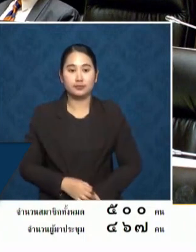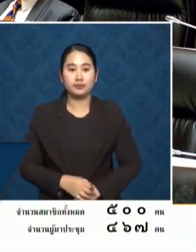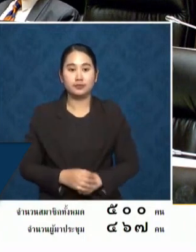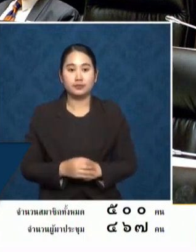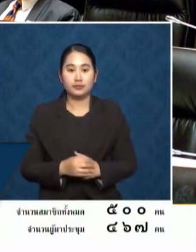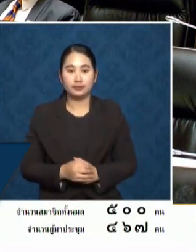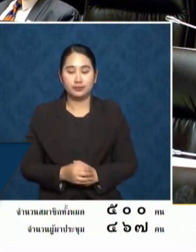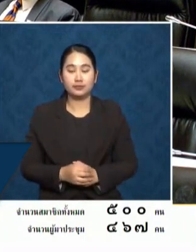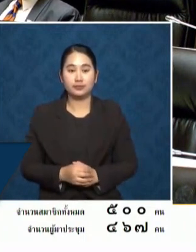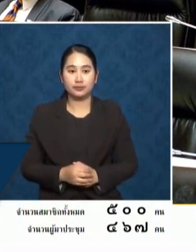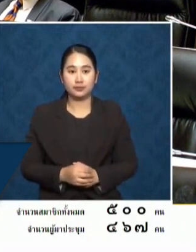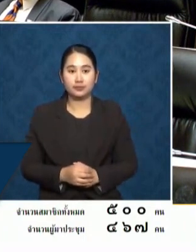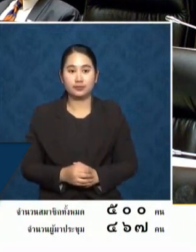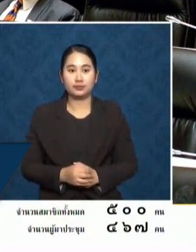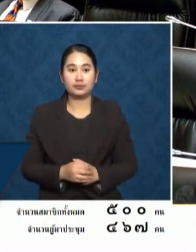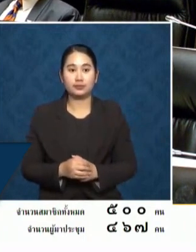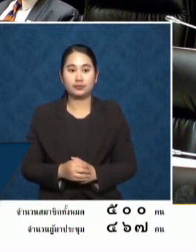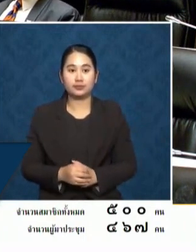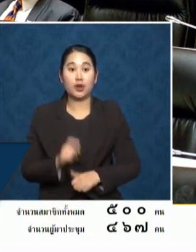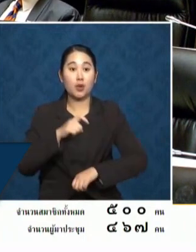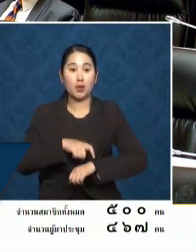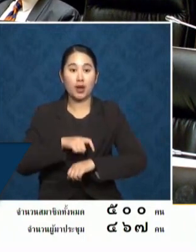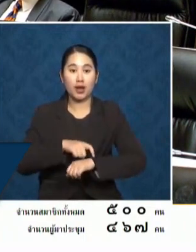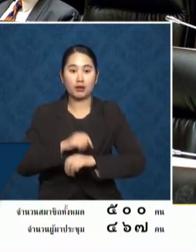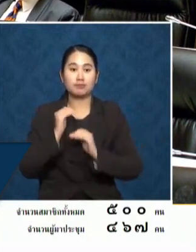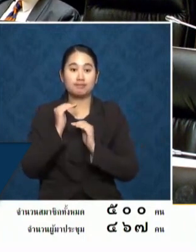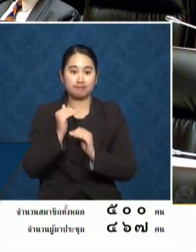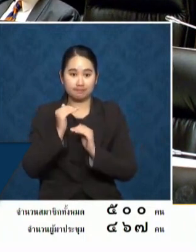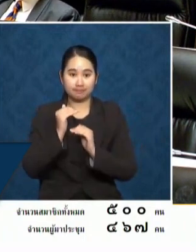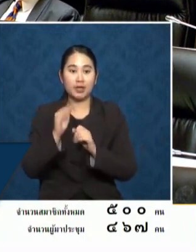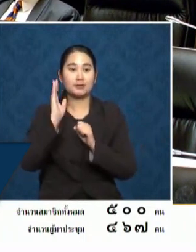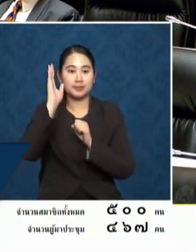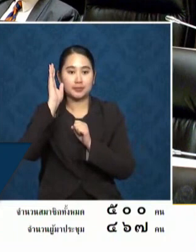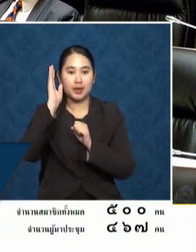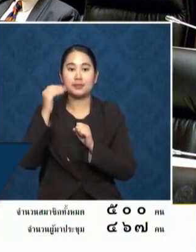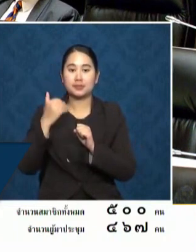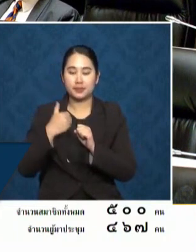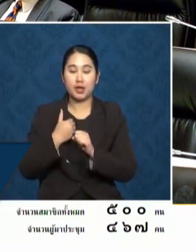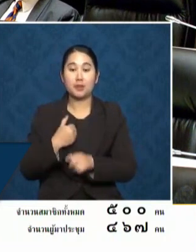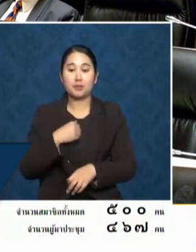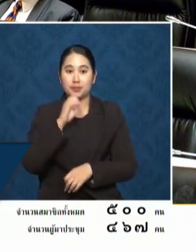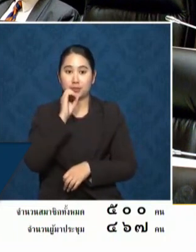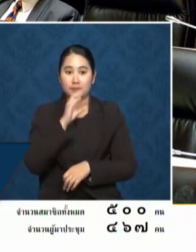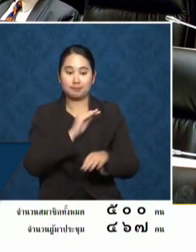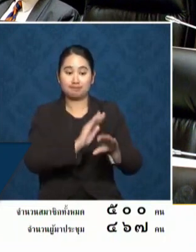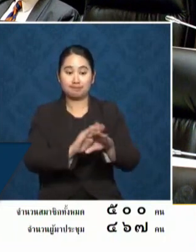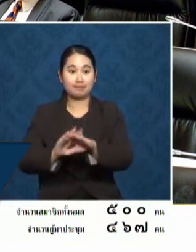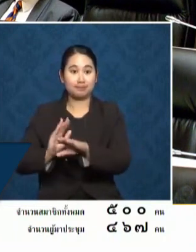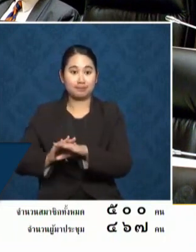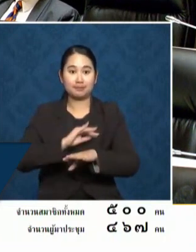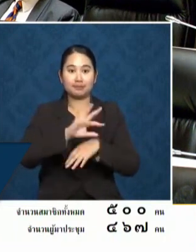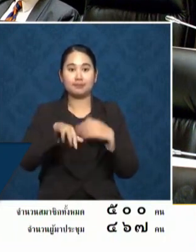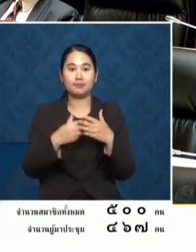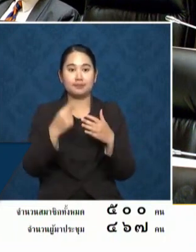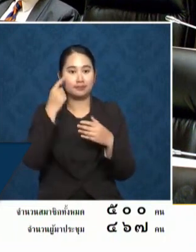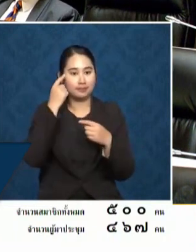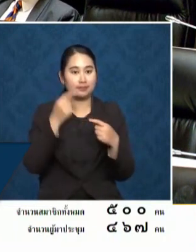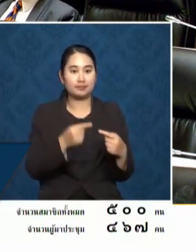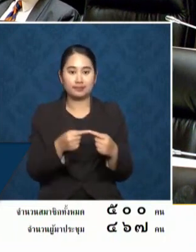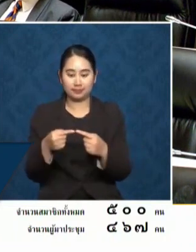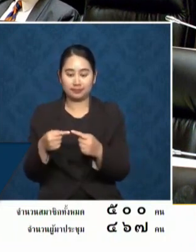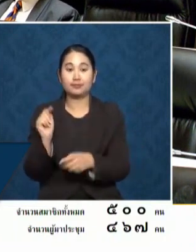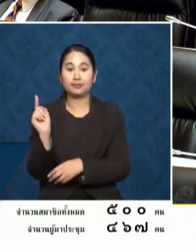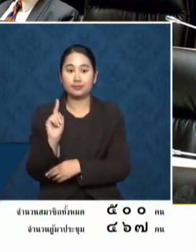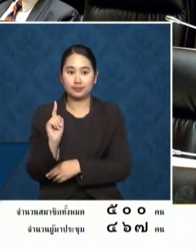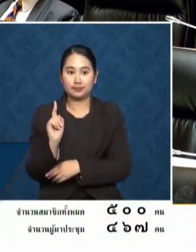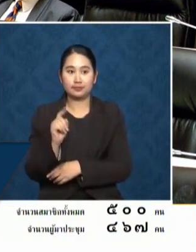นั้นประธานดังนั้นครับท่านประธานภายใต้เวลาที่จำกัดในวันนี้โจทย์ที่ผมอยากจะชวนเพื่อนสมาชิกมาร่วมกันคิดต่อคือคำถามที่